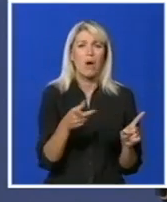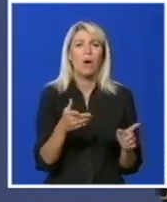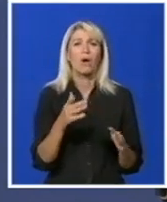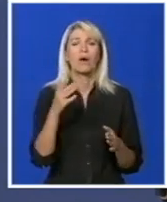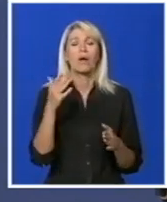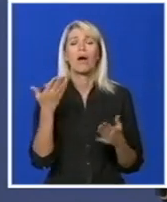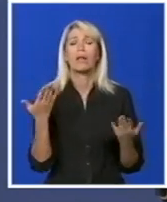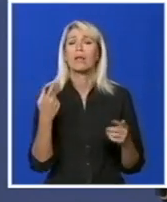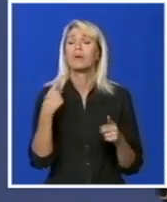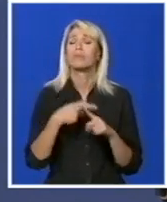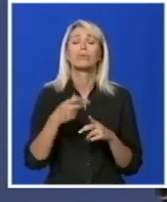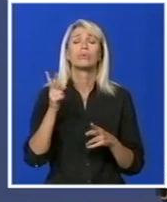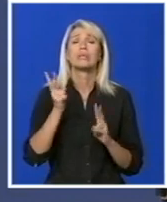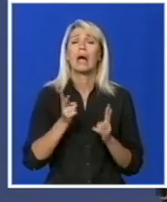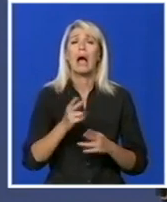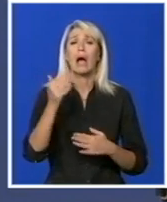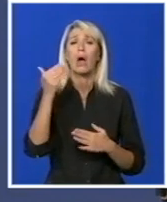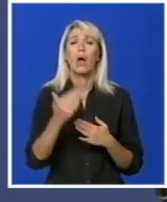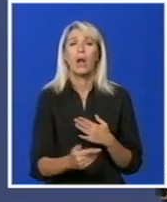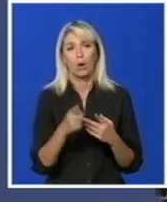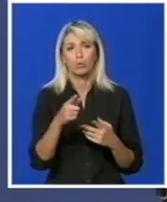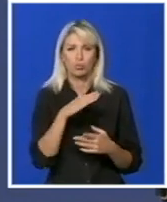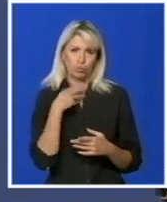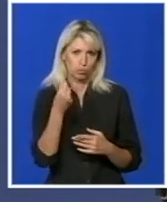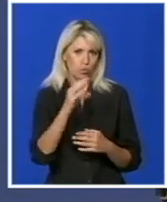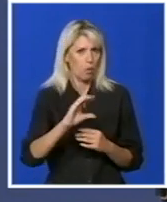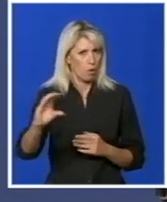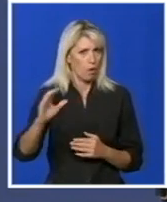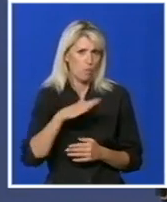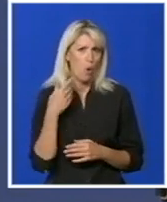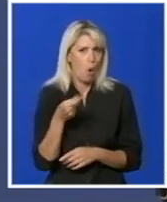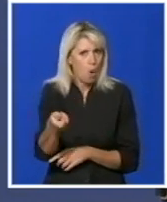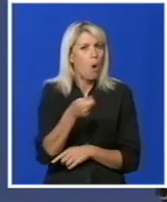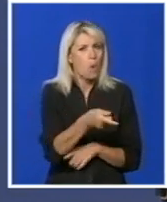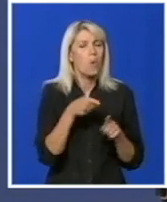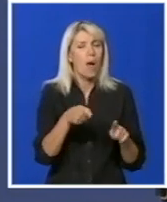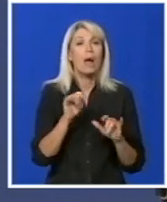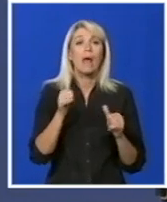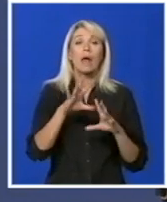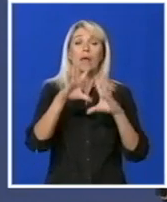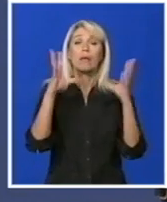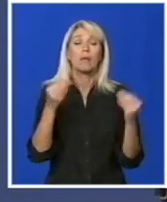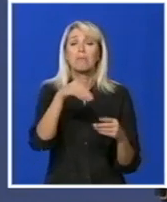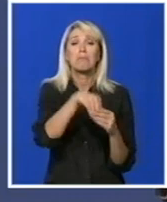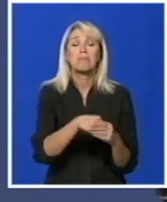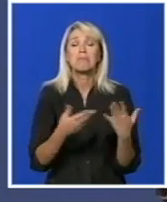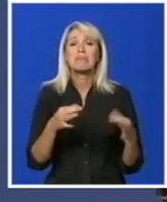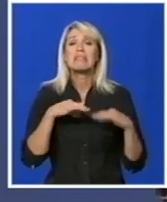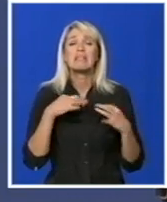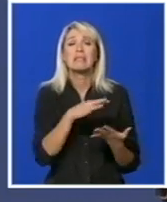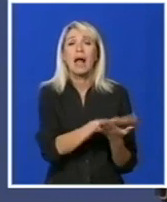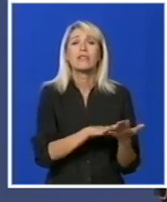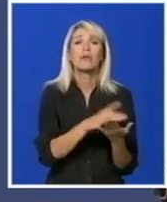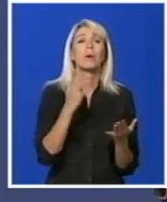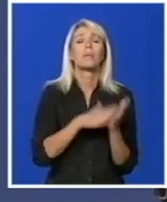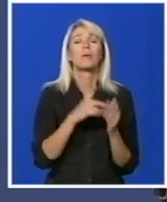I kako će one na kraju, pošto je to ozbiljna investicija, ozbiljno ulaganje u zdravstvo, biti uklopljeno u zdravstveni sistem, čemu će služiti kada